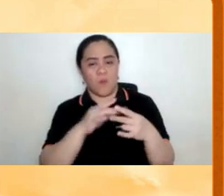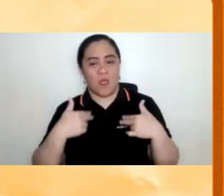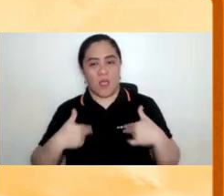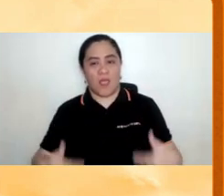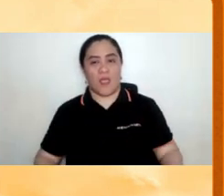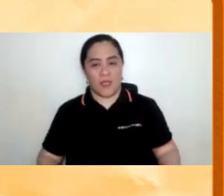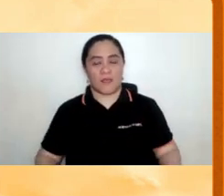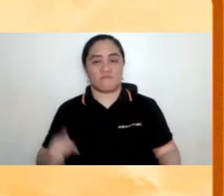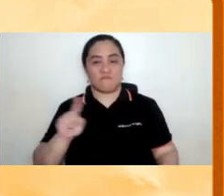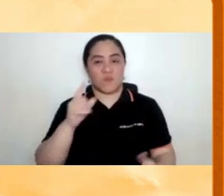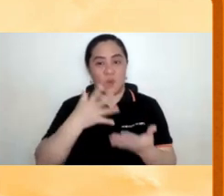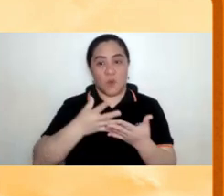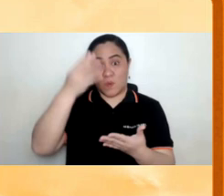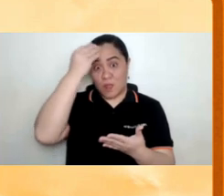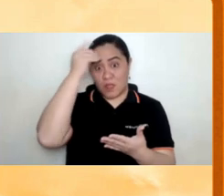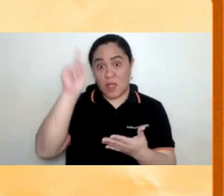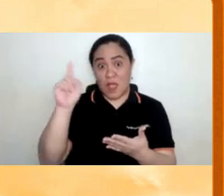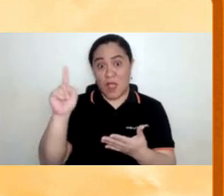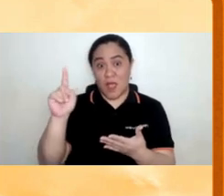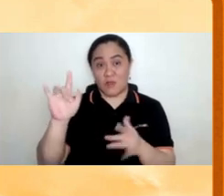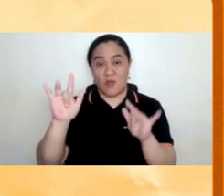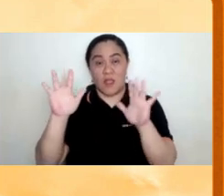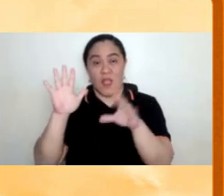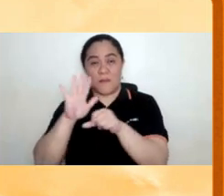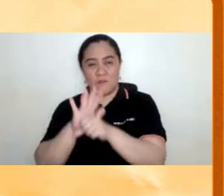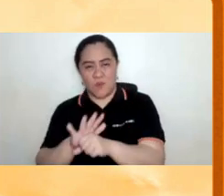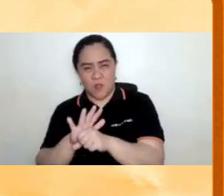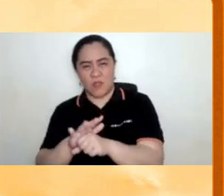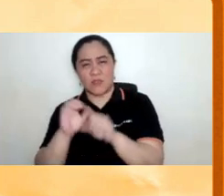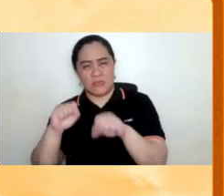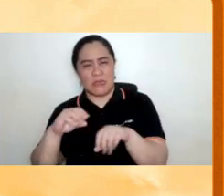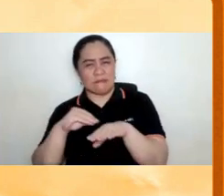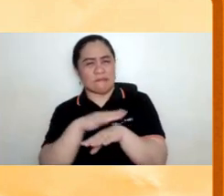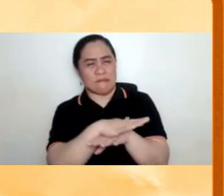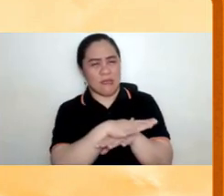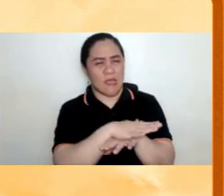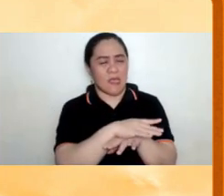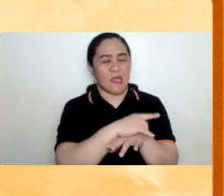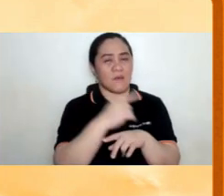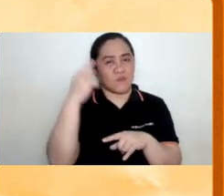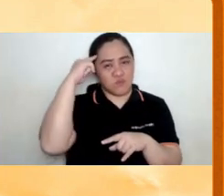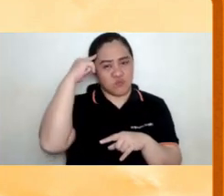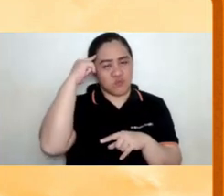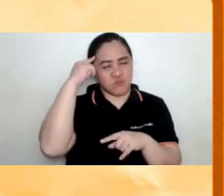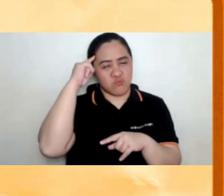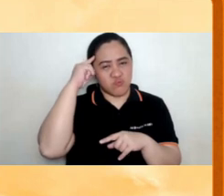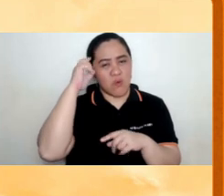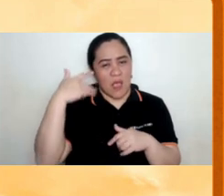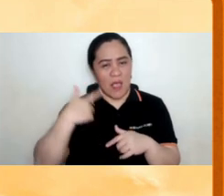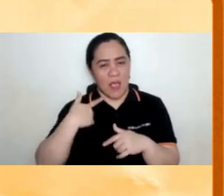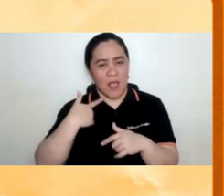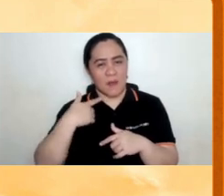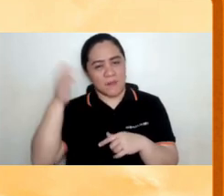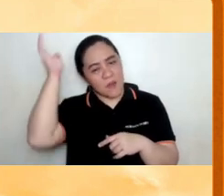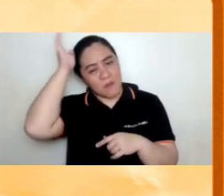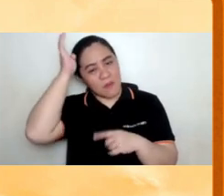Natutunan natin na ang light to moderate stress ay mayroon ding maaaring positibong epekto sa ating pag-iisip at mga